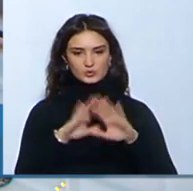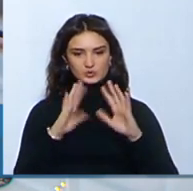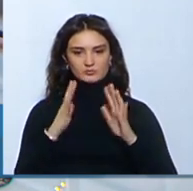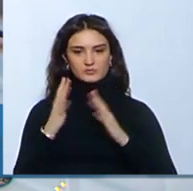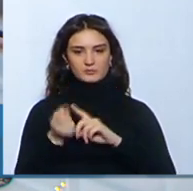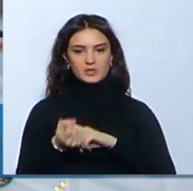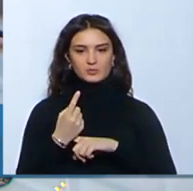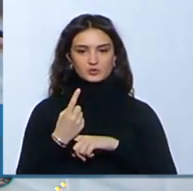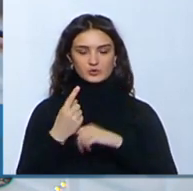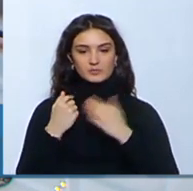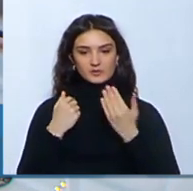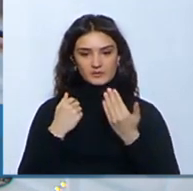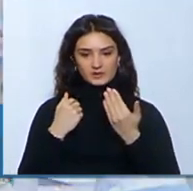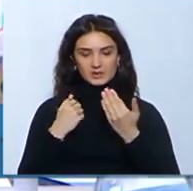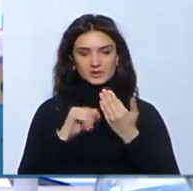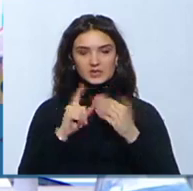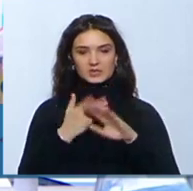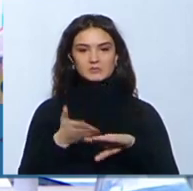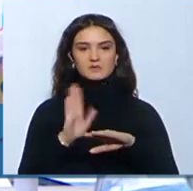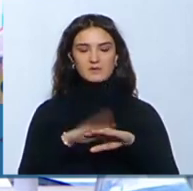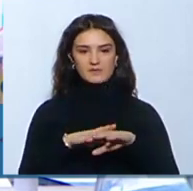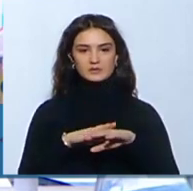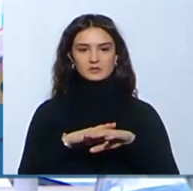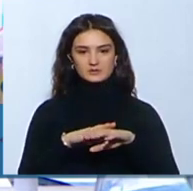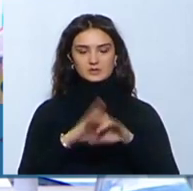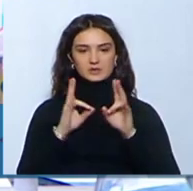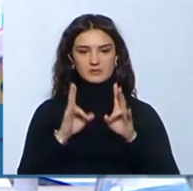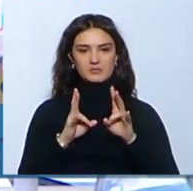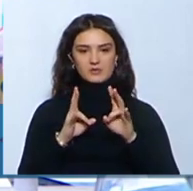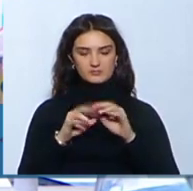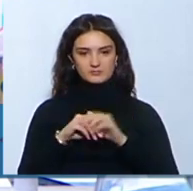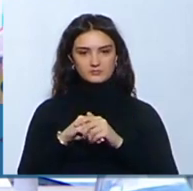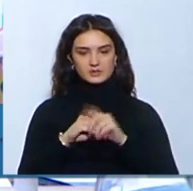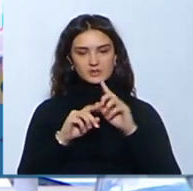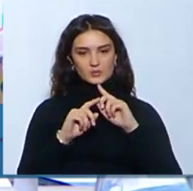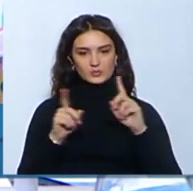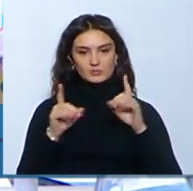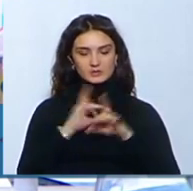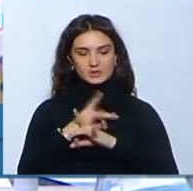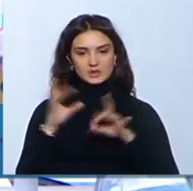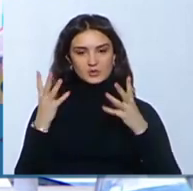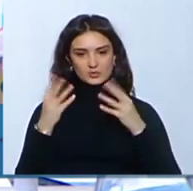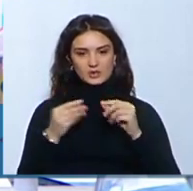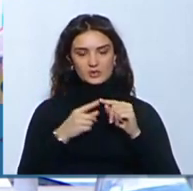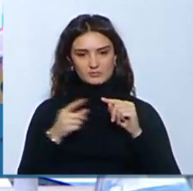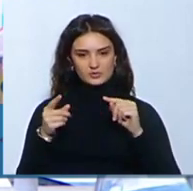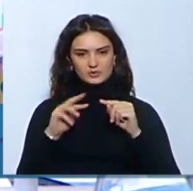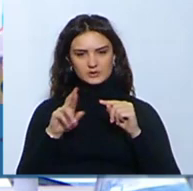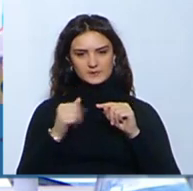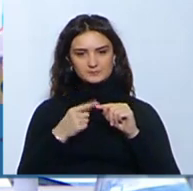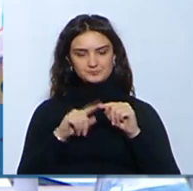შემთხვევები აღმოჩნდება ხოლმე თქვენთან, რაც მწვავედ წარმოიშობა ტრავმის სახით განსაკუთრებით სადღესასწაულო დღეებში.